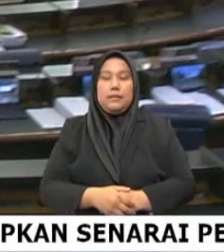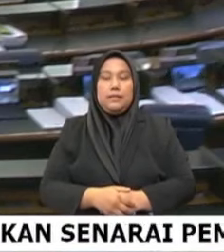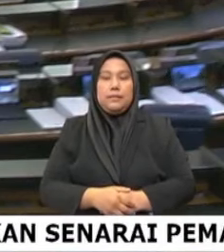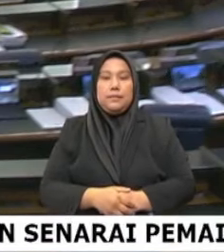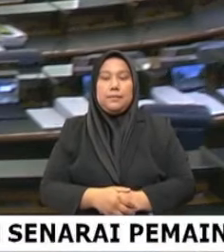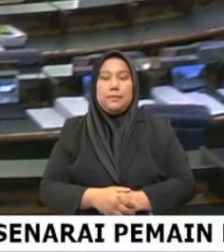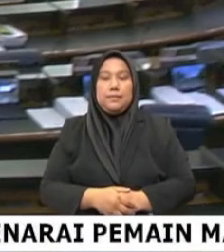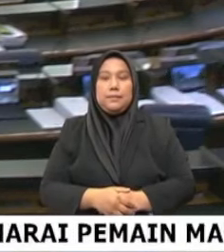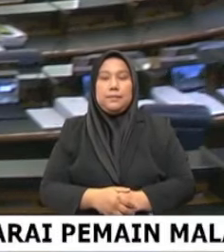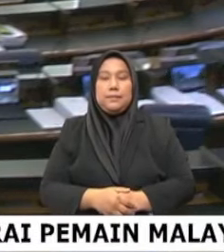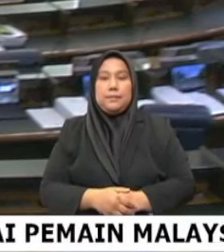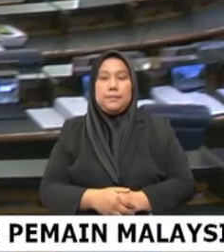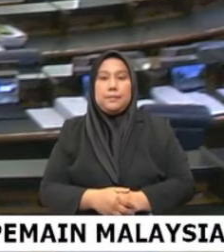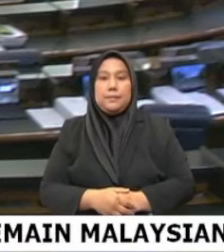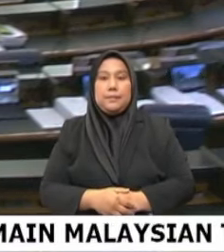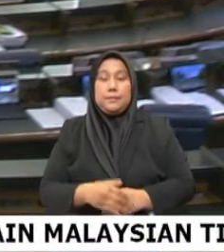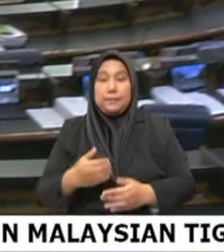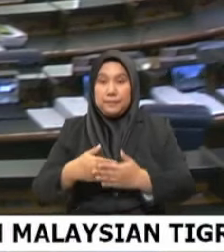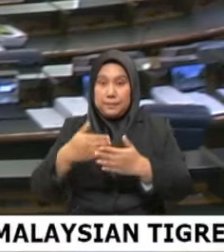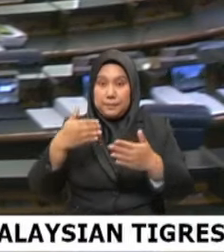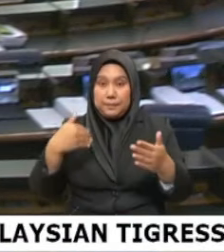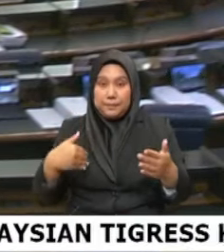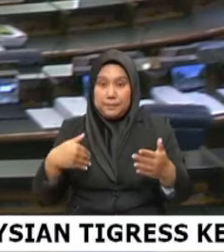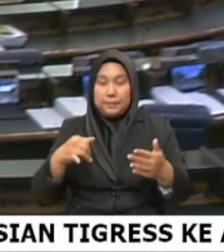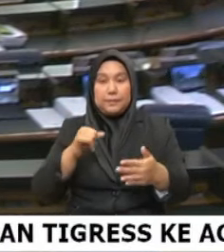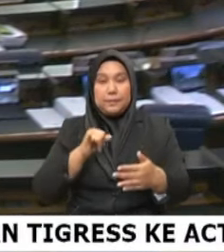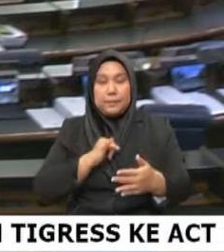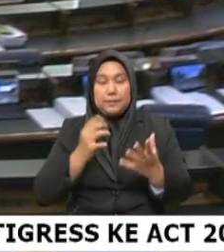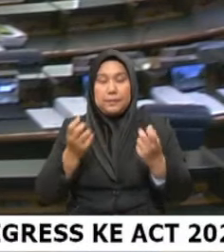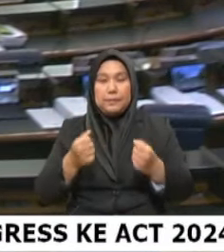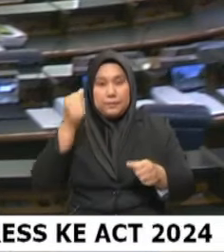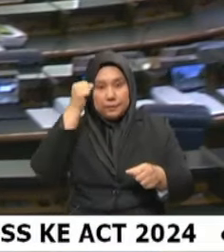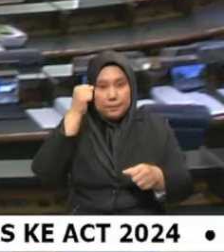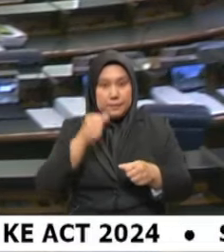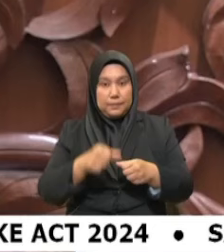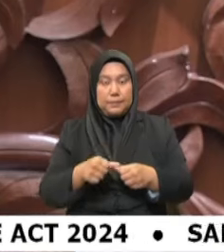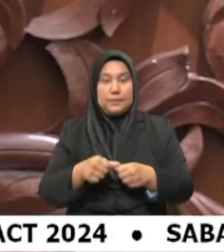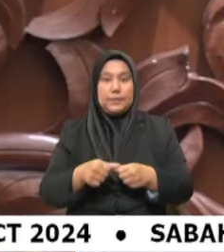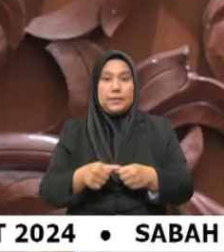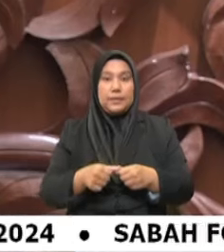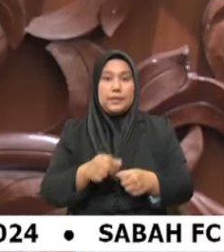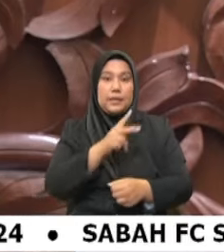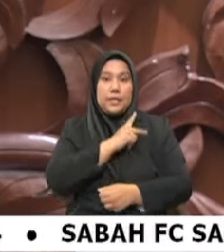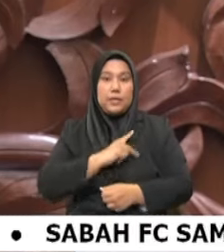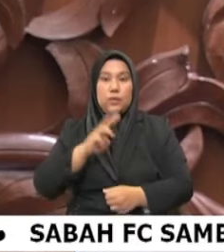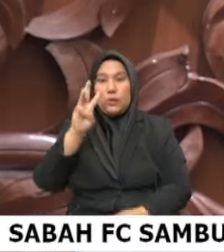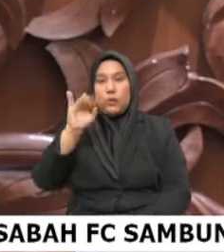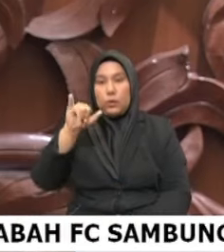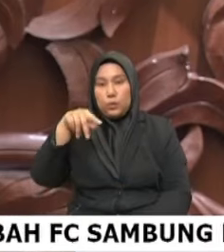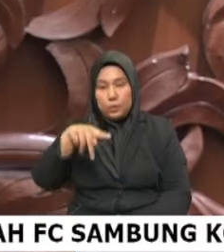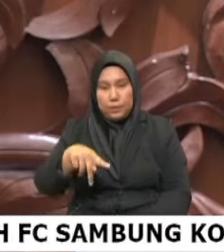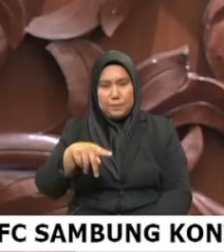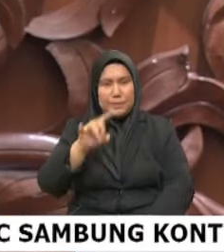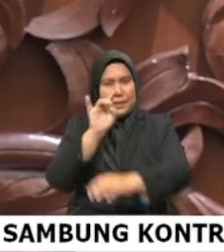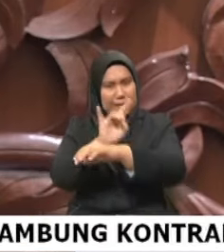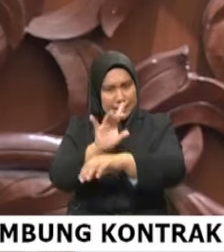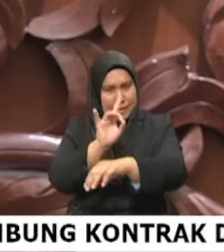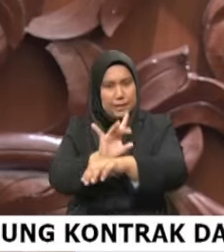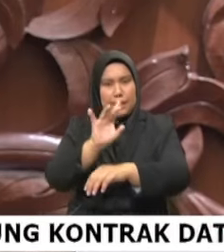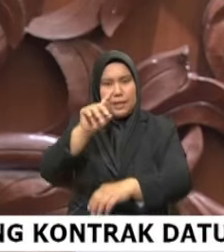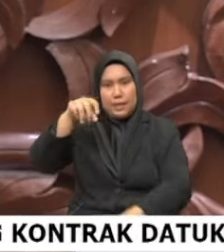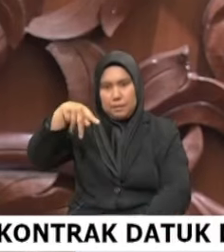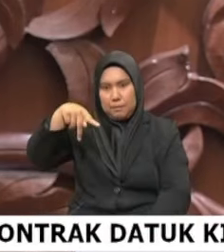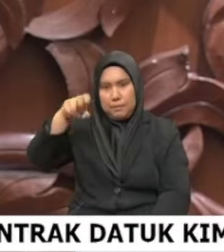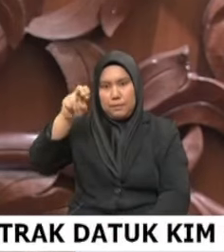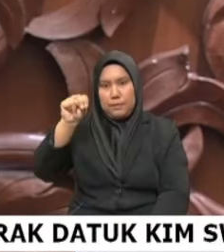itu, sebelum itu ada satu lagi yang saya juga nak ingatkan kepada Ketua WIP. Menasihatkan juga pendang.